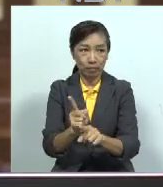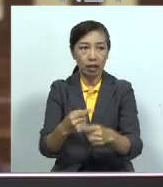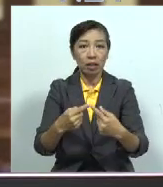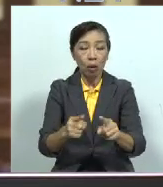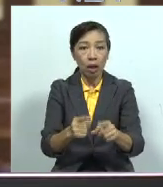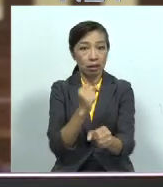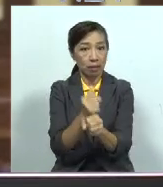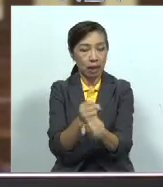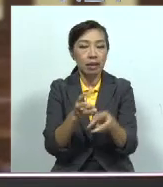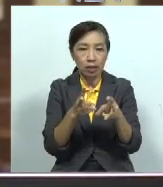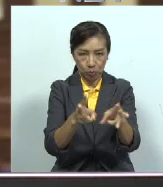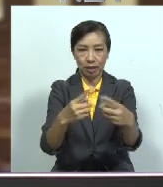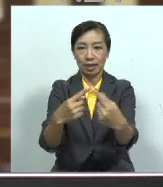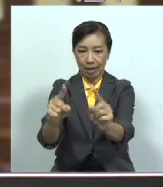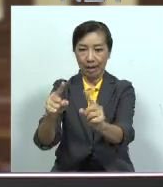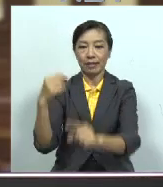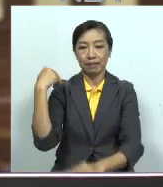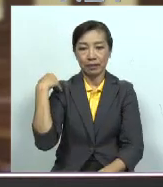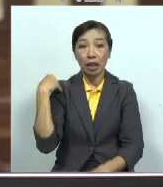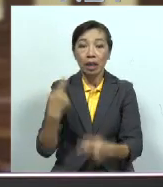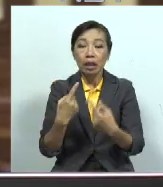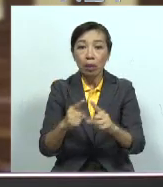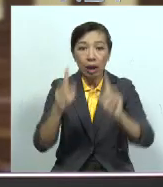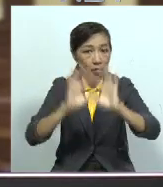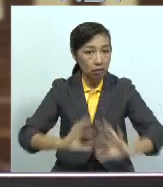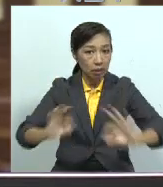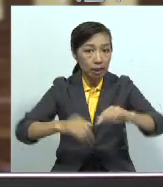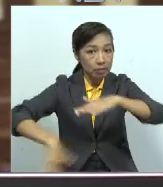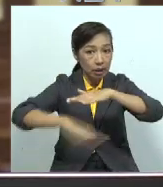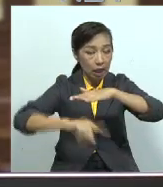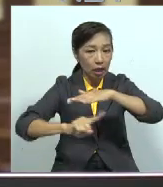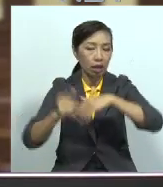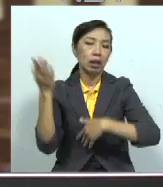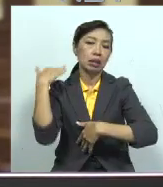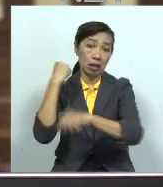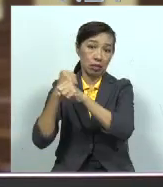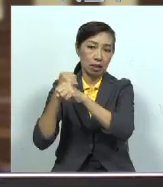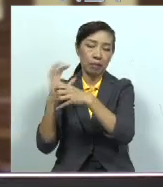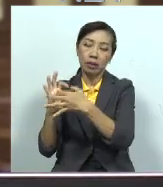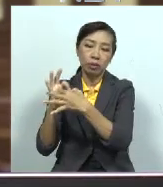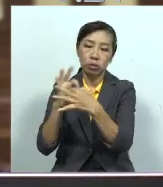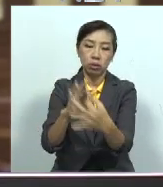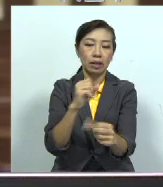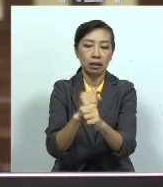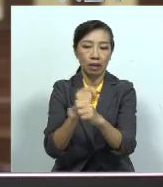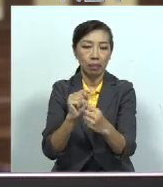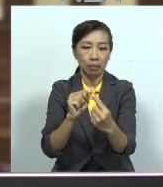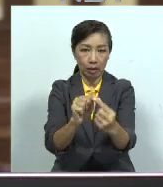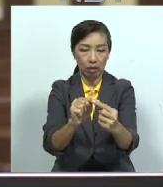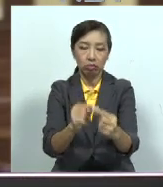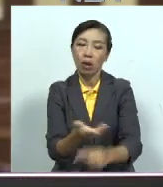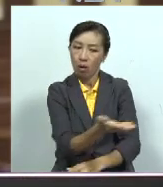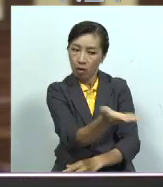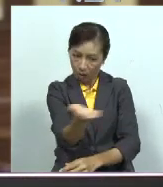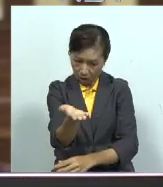ำงานที่แตกต่างกันออกไปแต่โดยพื้นฐานผมก็สืบสานงานเดิมที่เรามีอยู่แล้วนี่แหละนะฮะแล้วให้พวกเราช่วยเข้มแข็ง